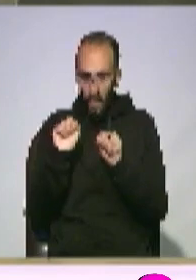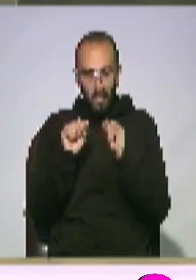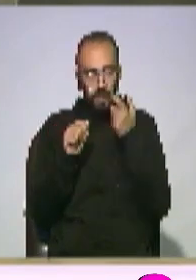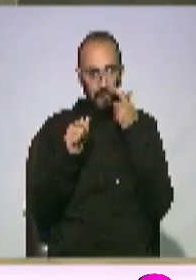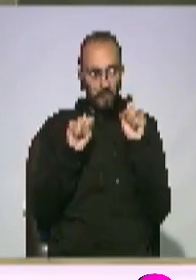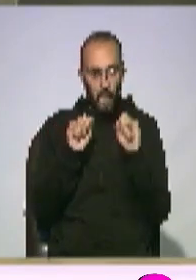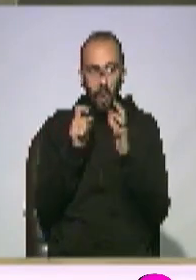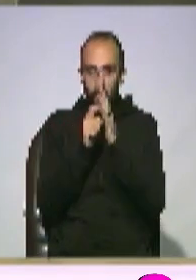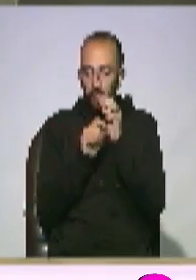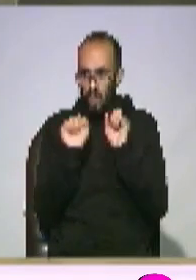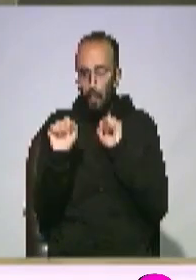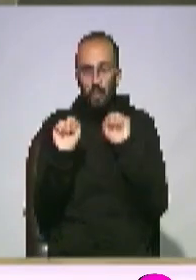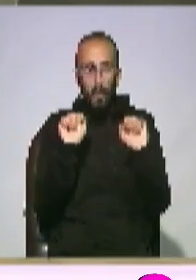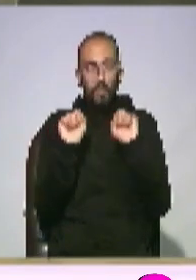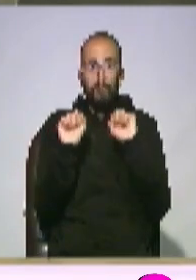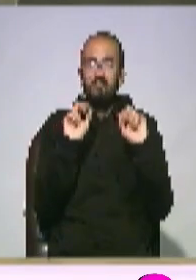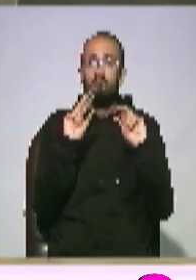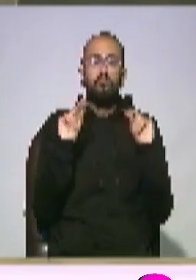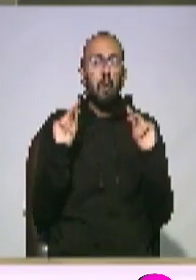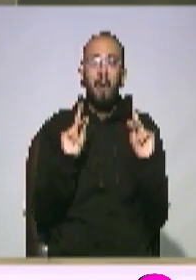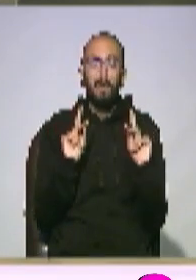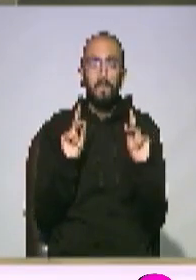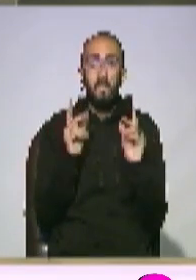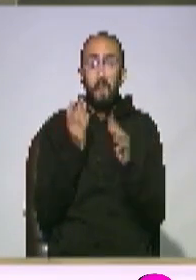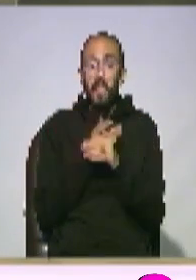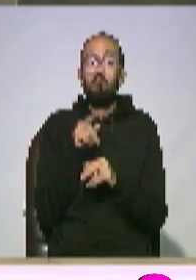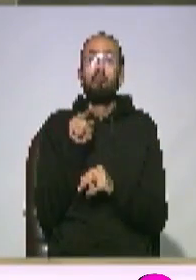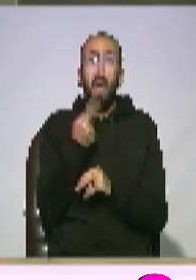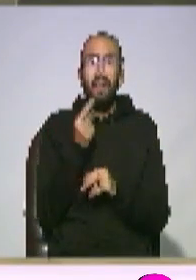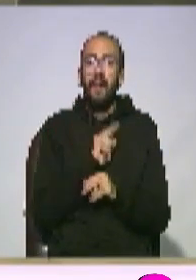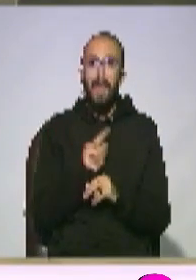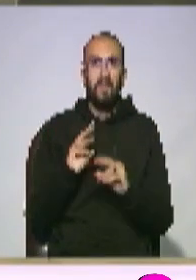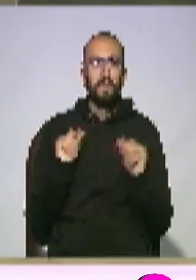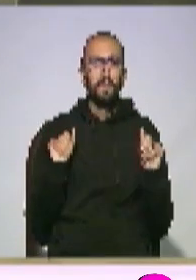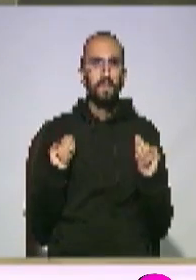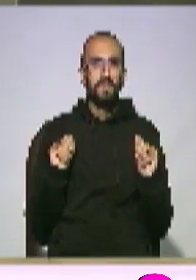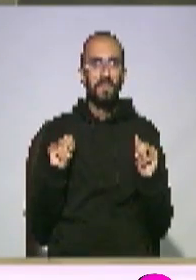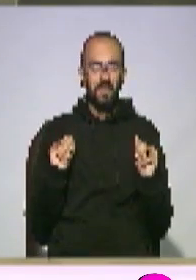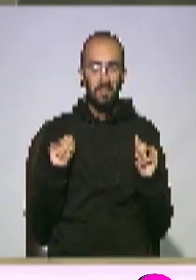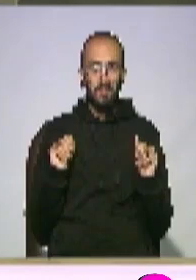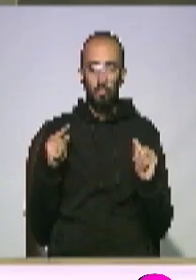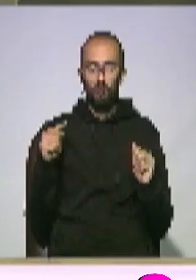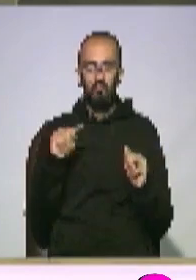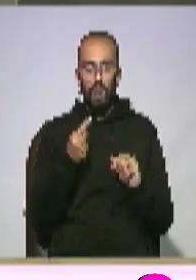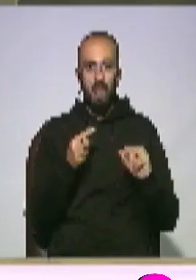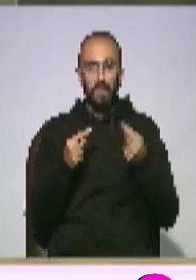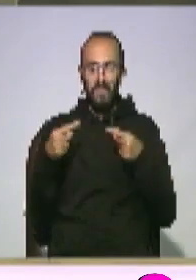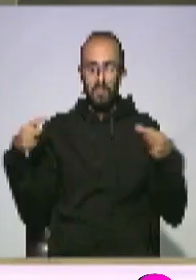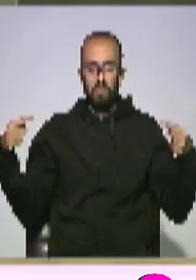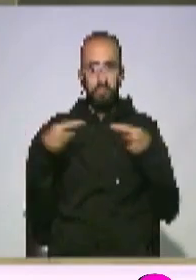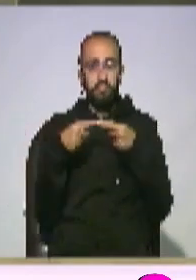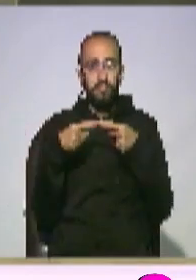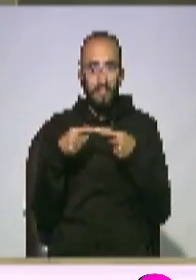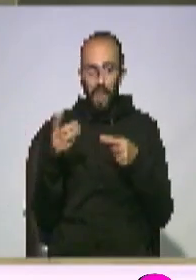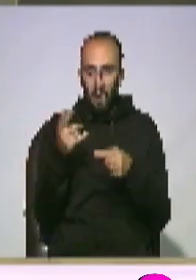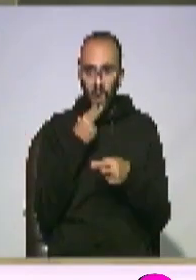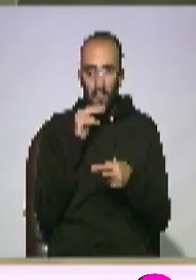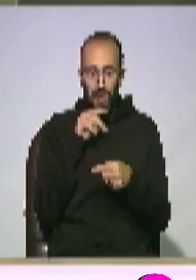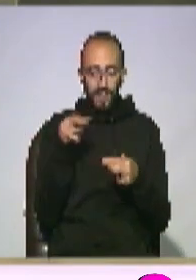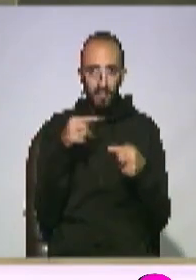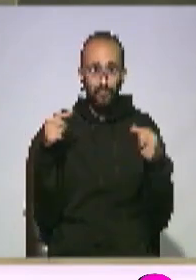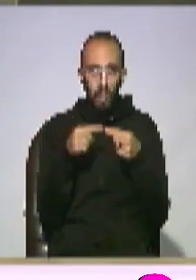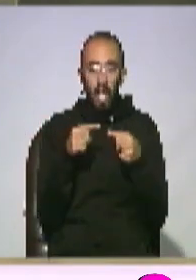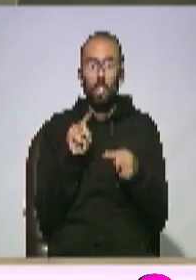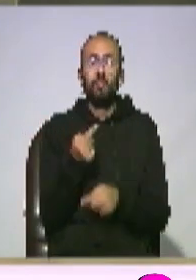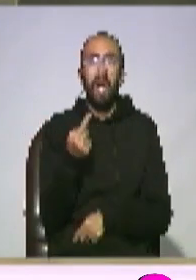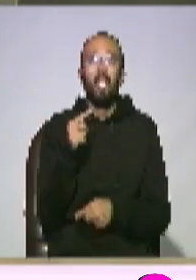في محذراته. عشان كلمة اشمعنى ديت ما تنصرش عداوة ما بين الأخ وأخته أو